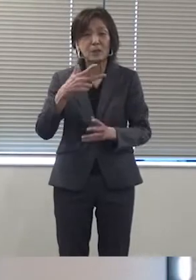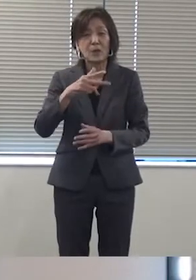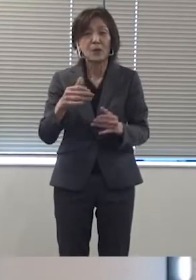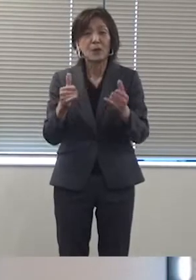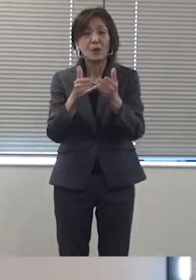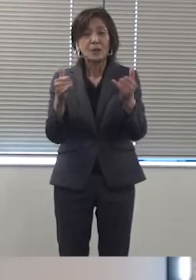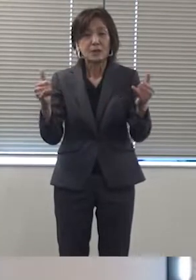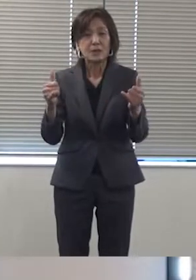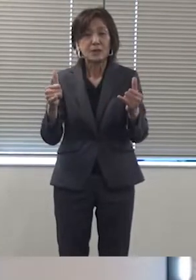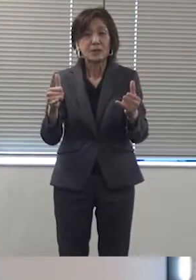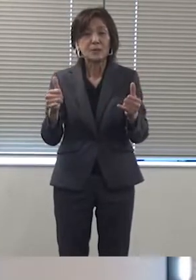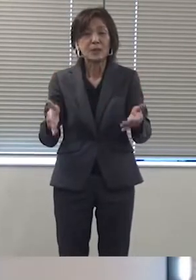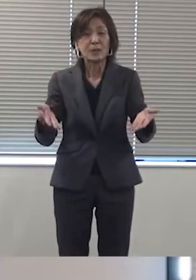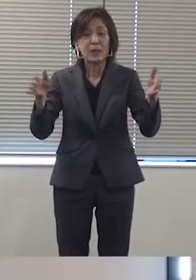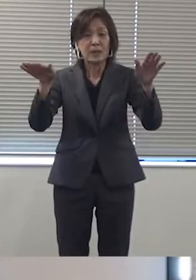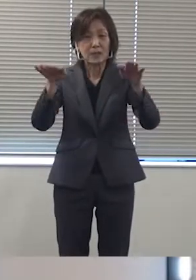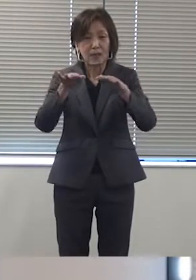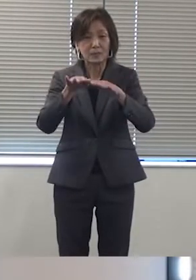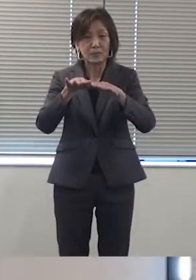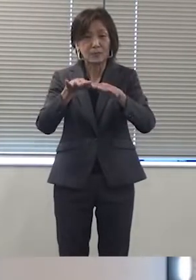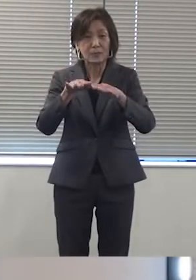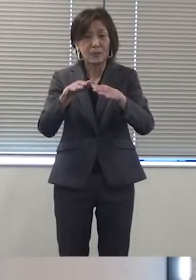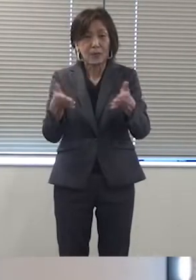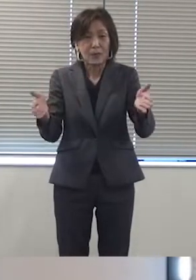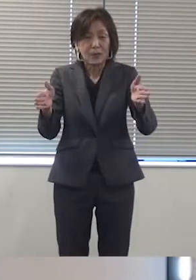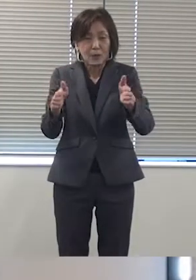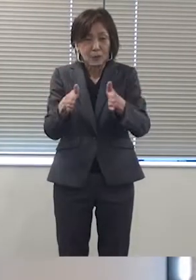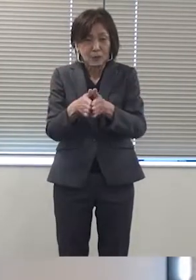事の写真でございます。